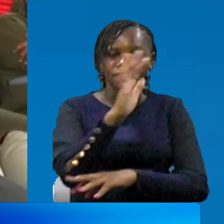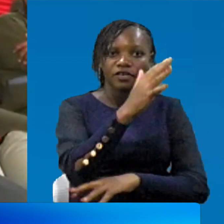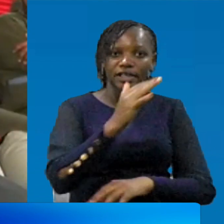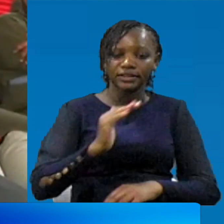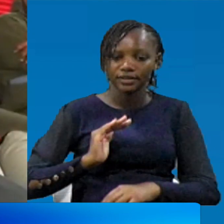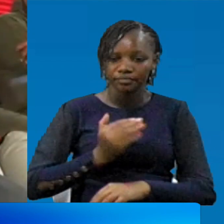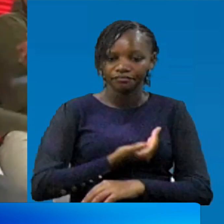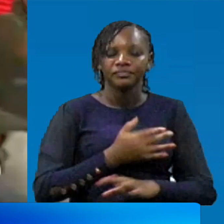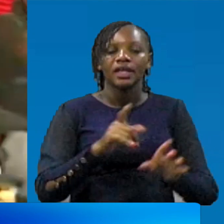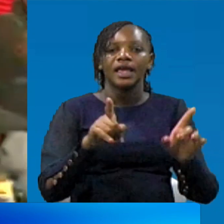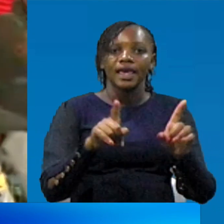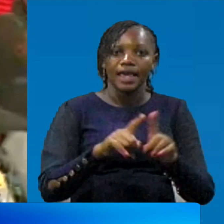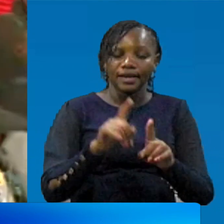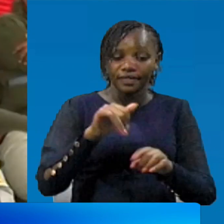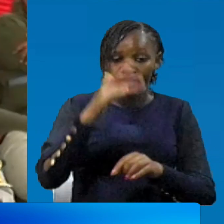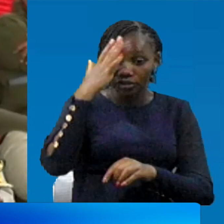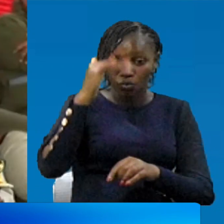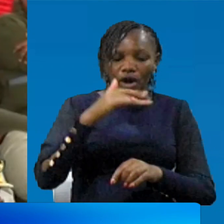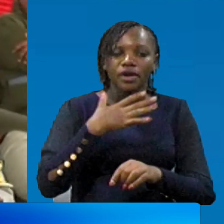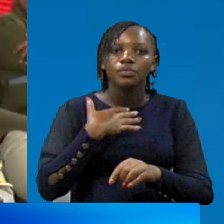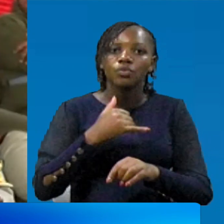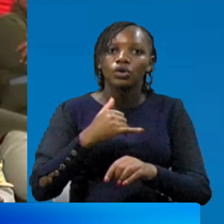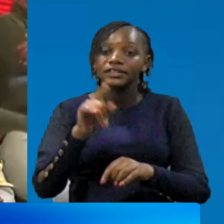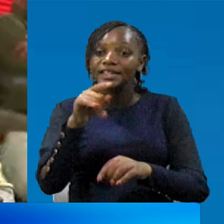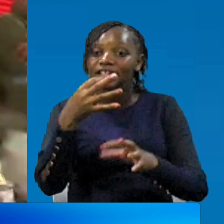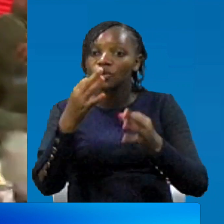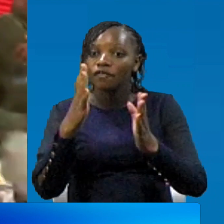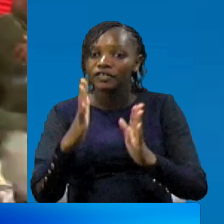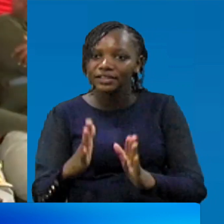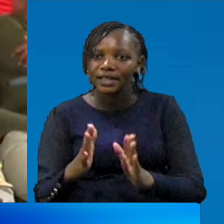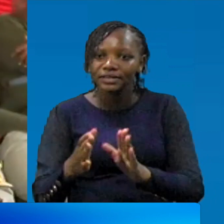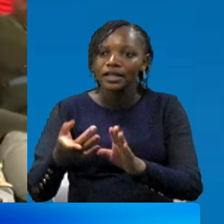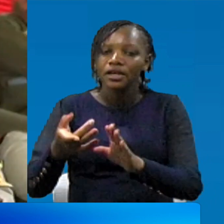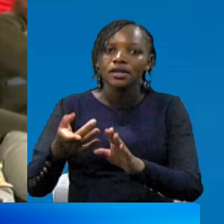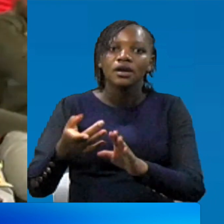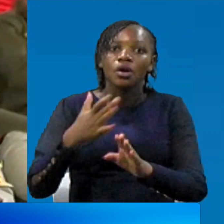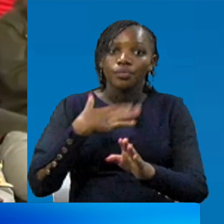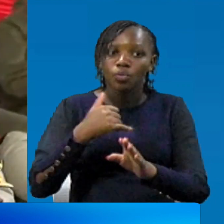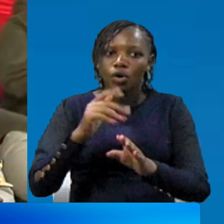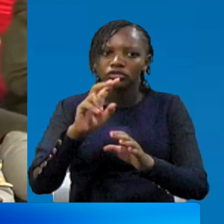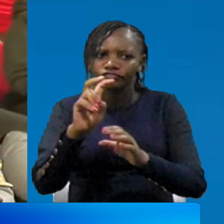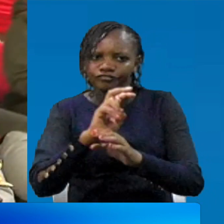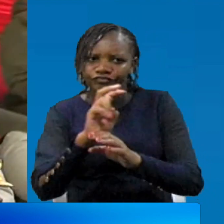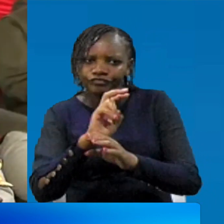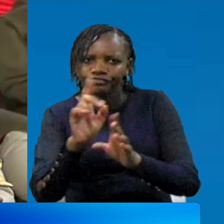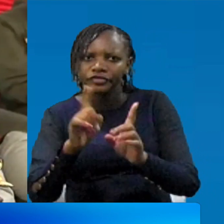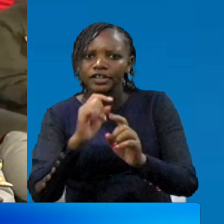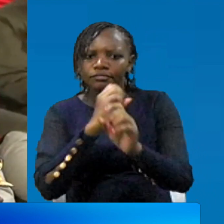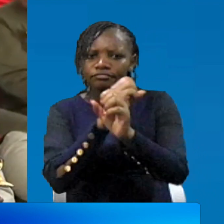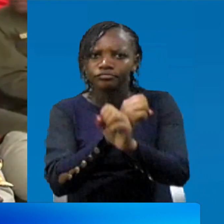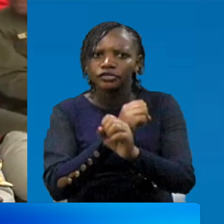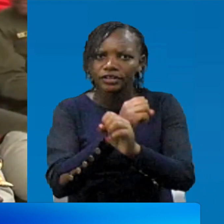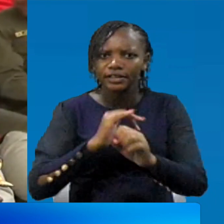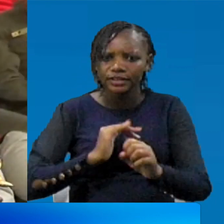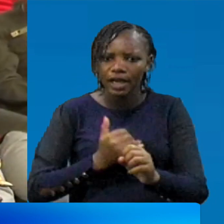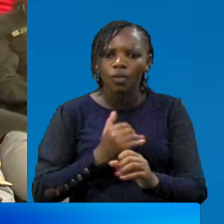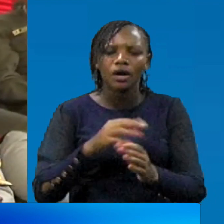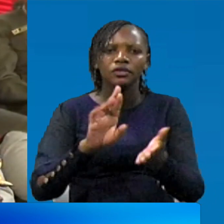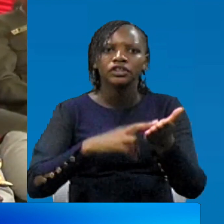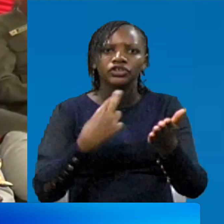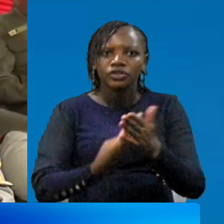sababu tunaongeza hawa officers watuchungie rasilimali hizo, ili wale watu